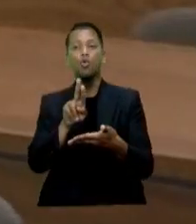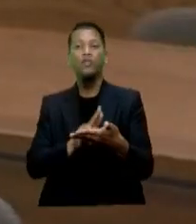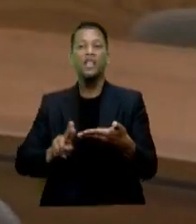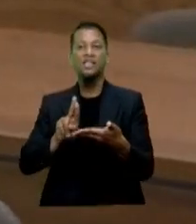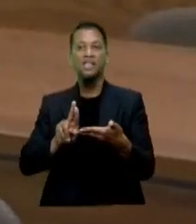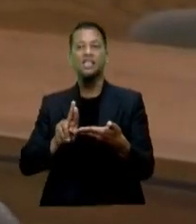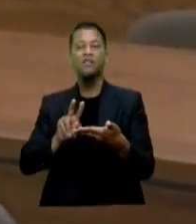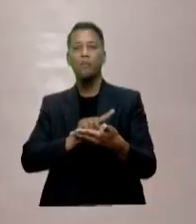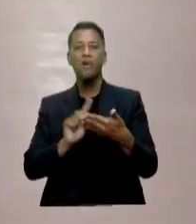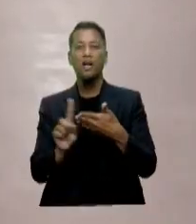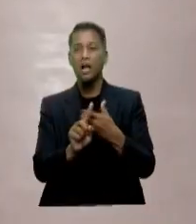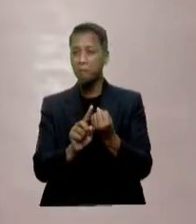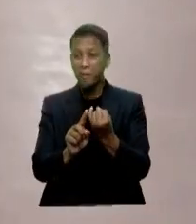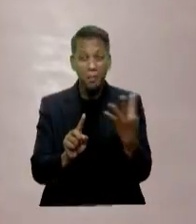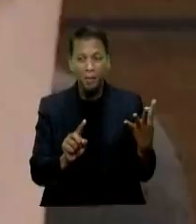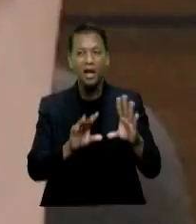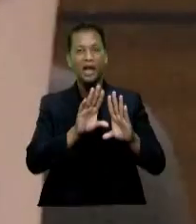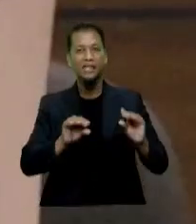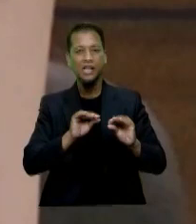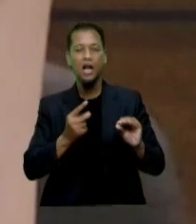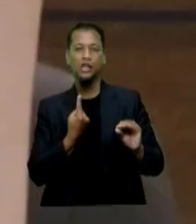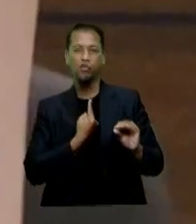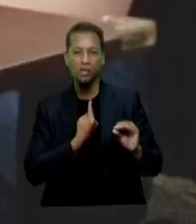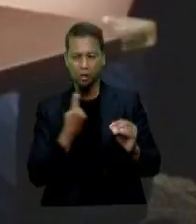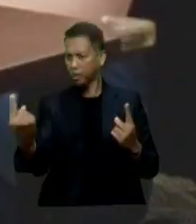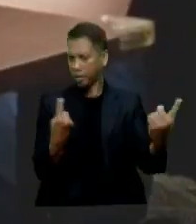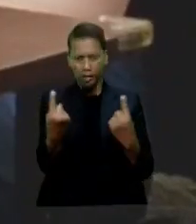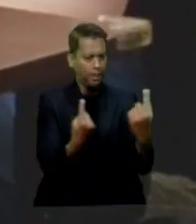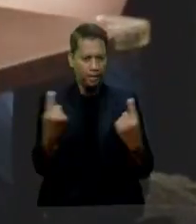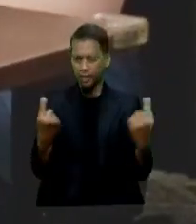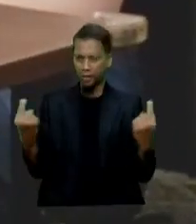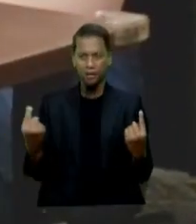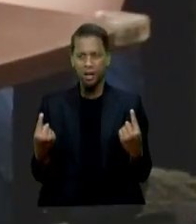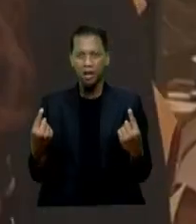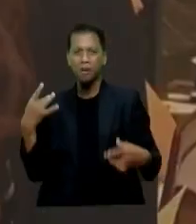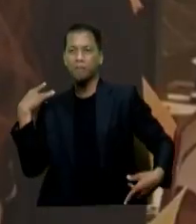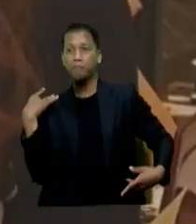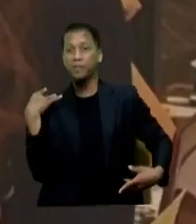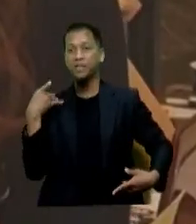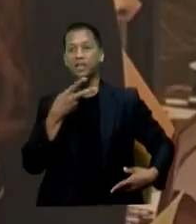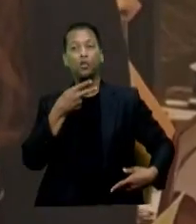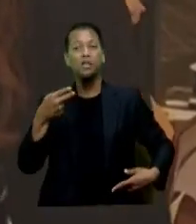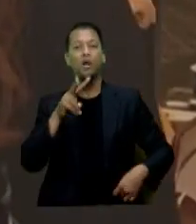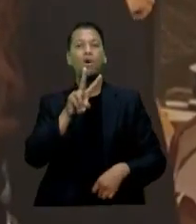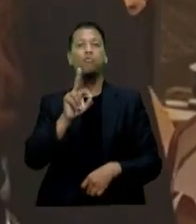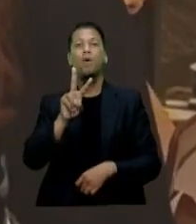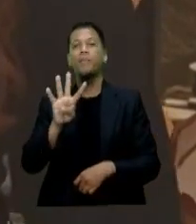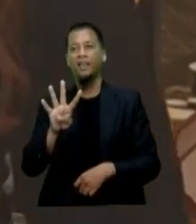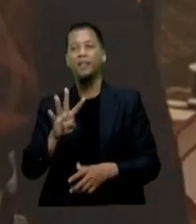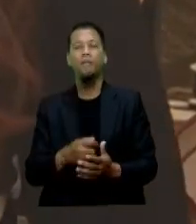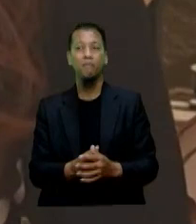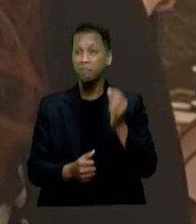hingga karyawan swasta hadir untuk menjadi bagian dari Miss Indonesia 2024. Seluruh perempuan memiliki peluang yang